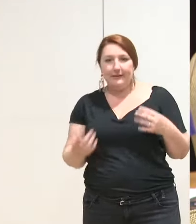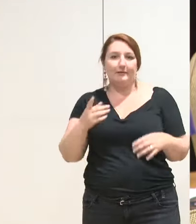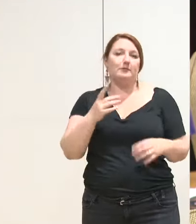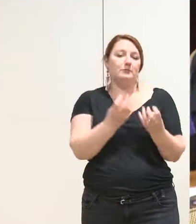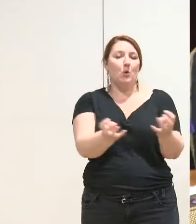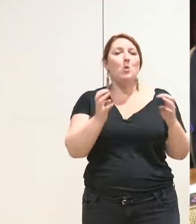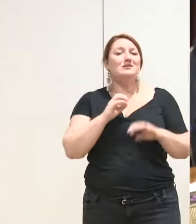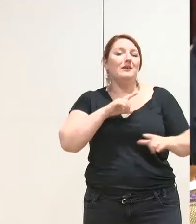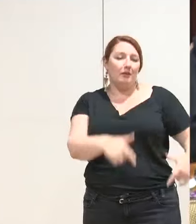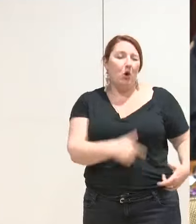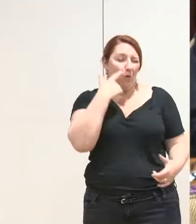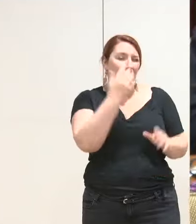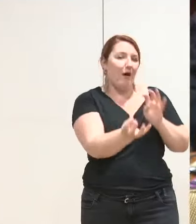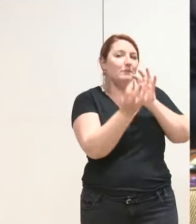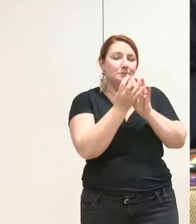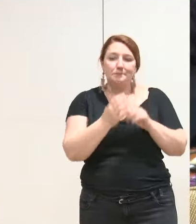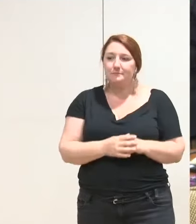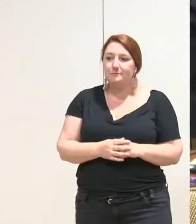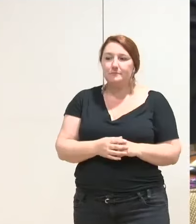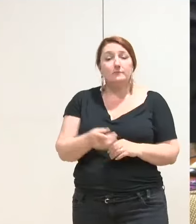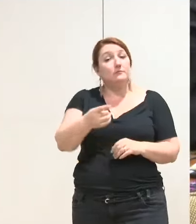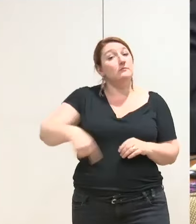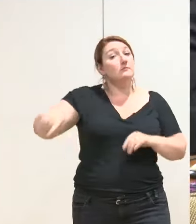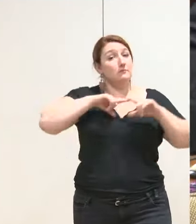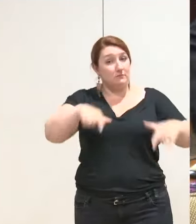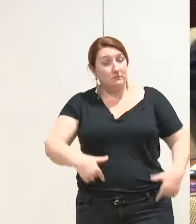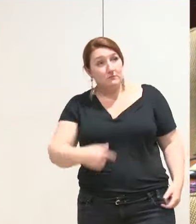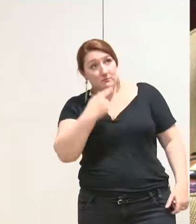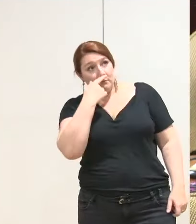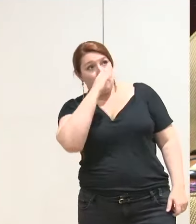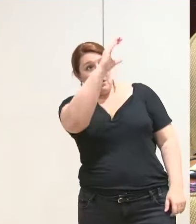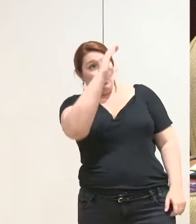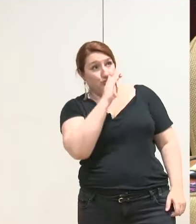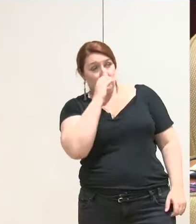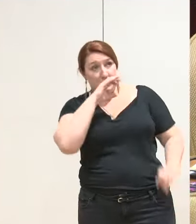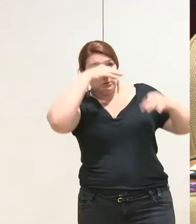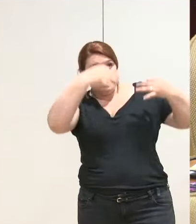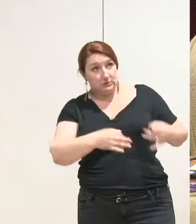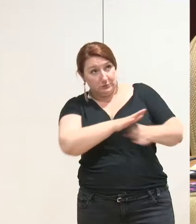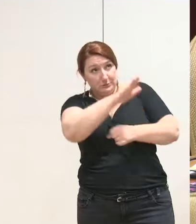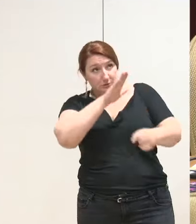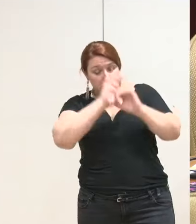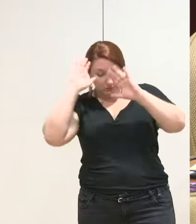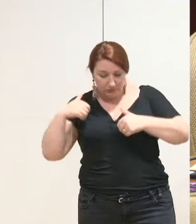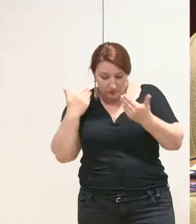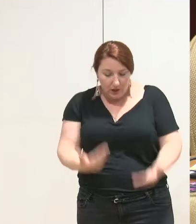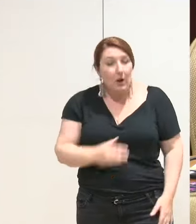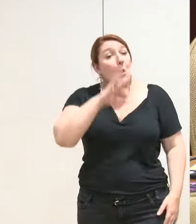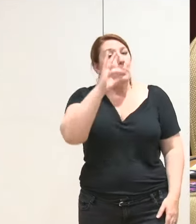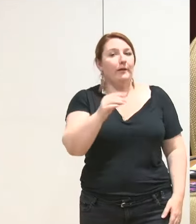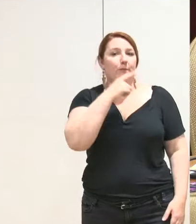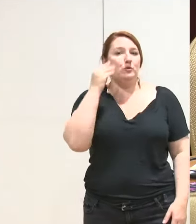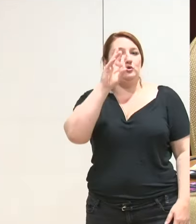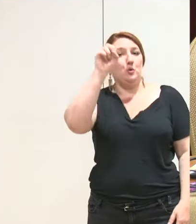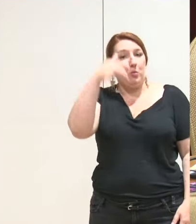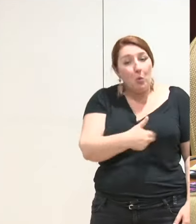et tous ces toutes ces écoles estiment que la dotation budgétaire était vraiment insuffisante jusqu'à maintenant alors oui monsieur Bron